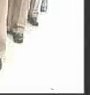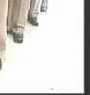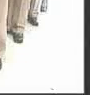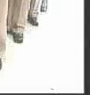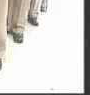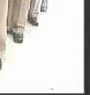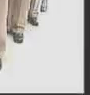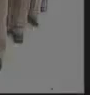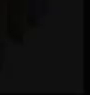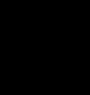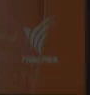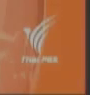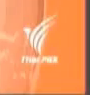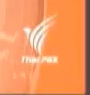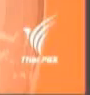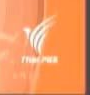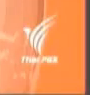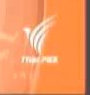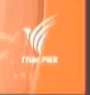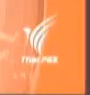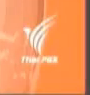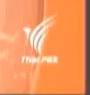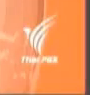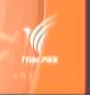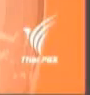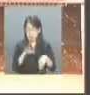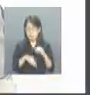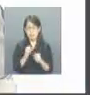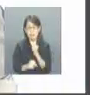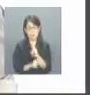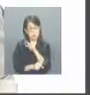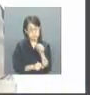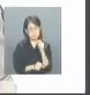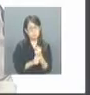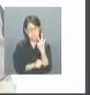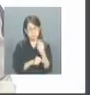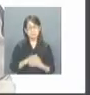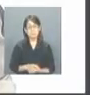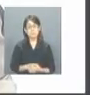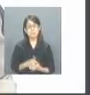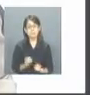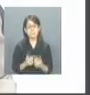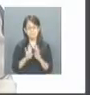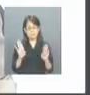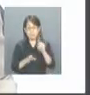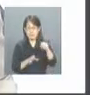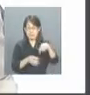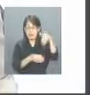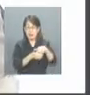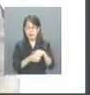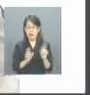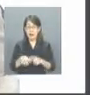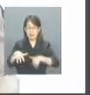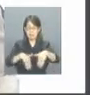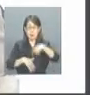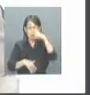อ การเลือกตั้งครั้งนี้ได้รับความสนใจจากคนไทยทุกกลุ่ม